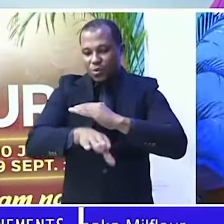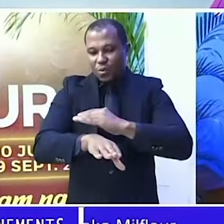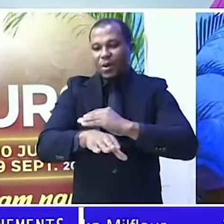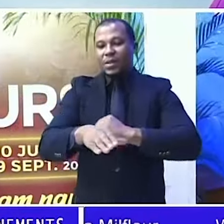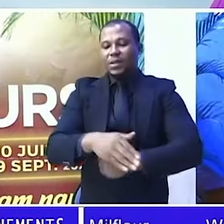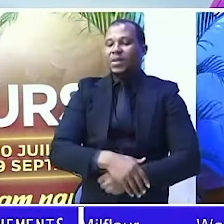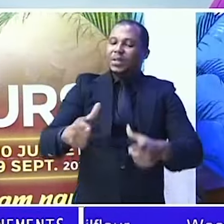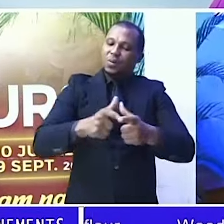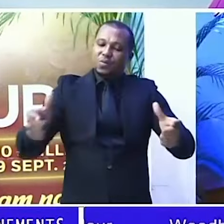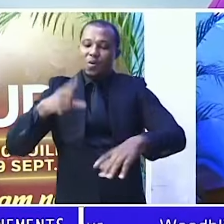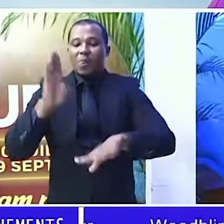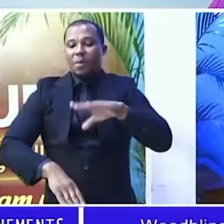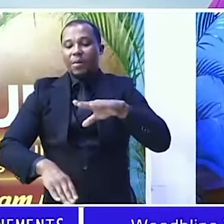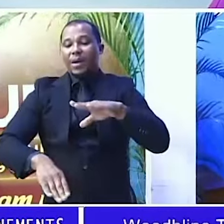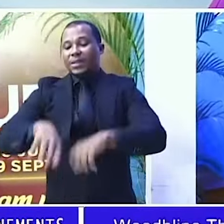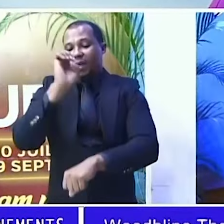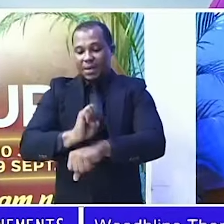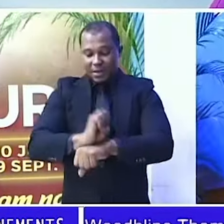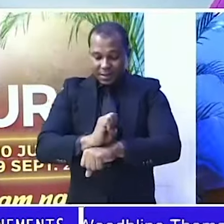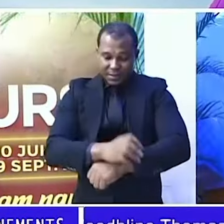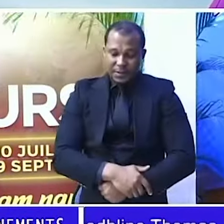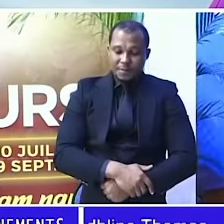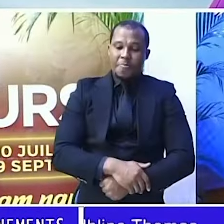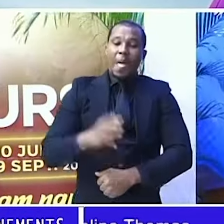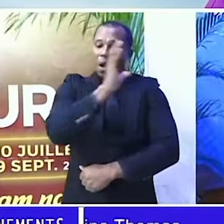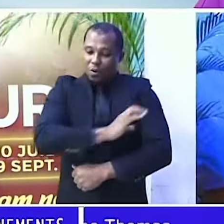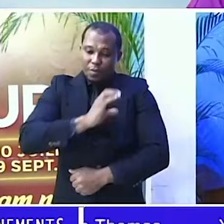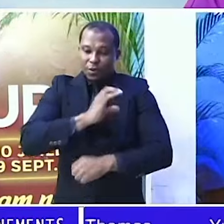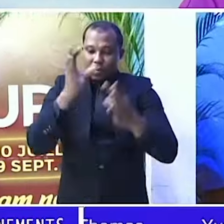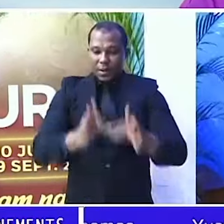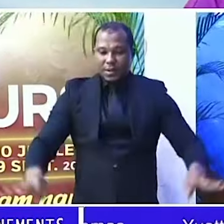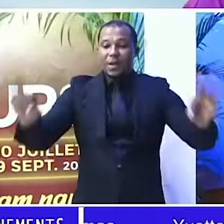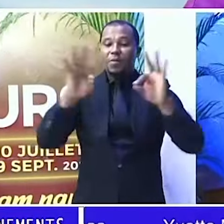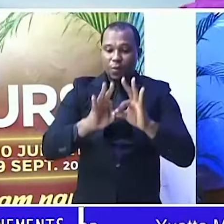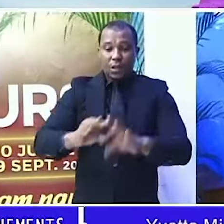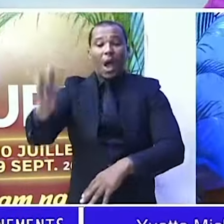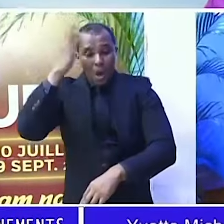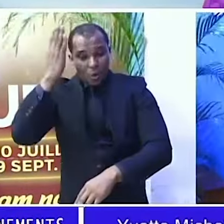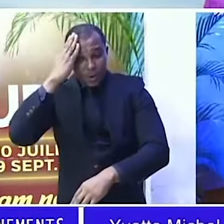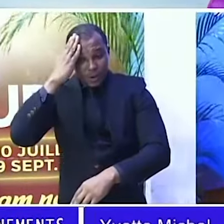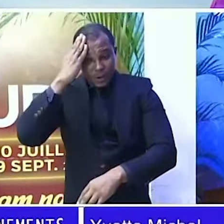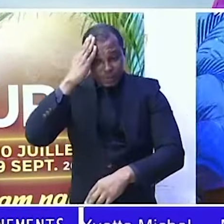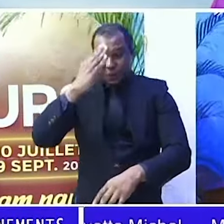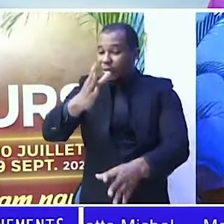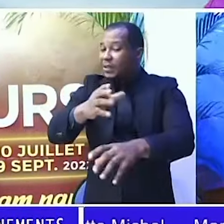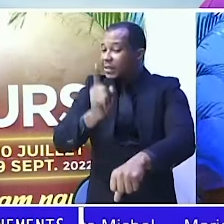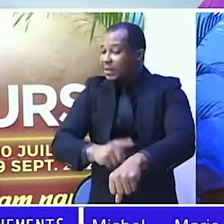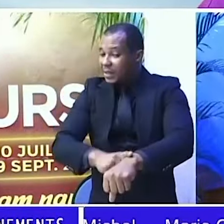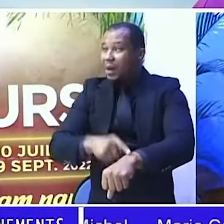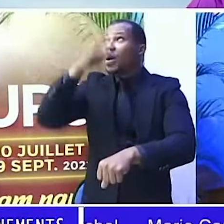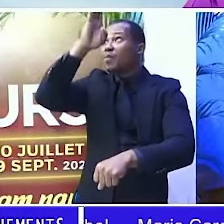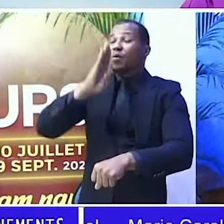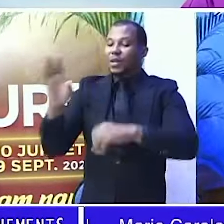grand, passer l'église. Contre qui j'en ou comporté ou l'envie l'église. Connaît que on si temps on prend pour bon Dieu, les